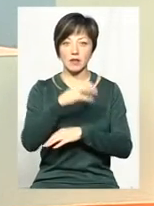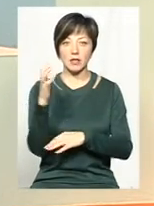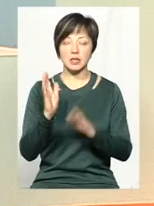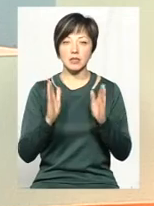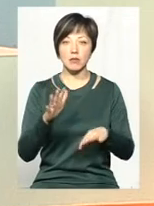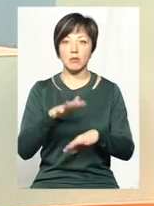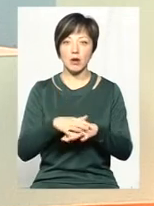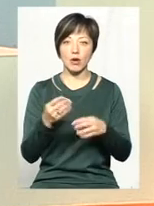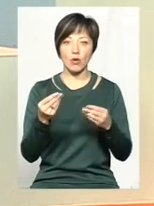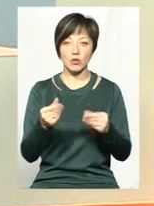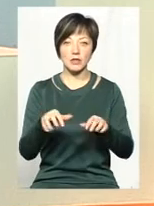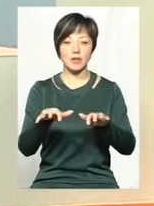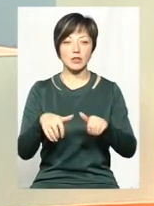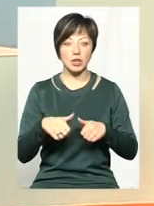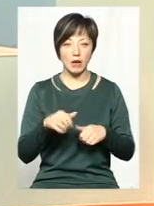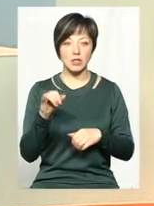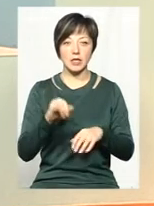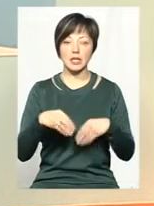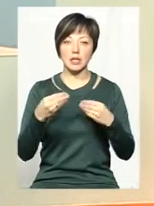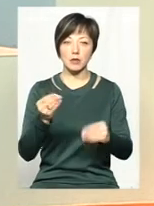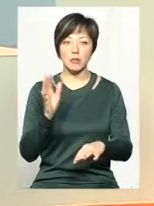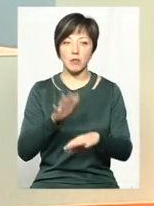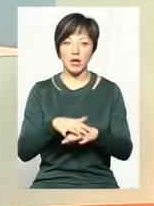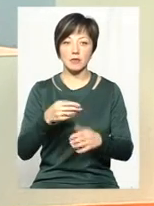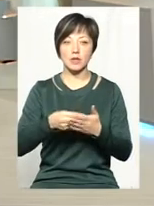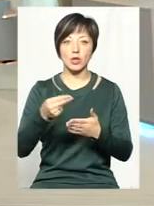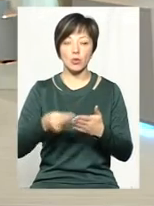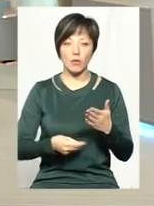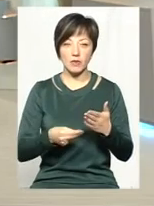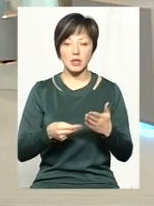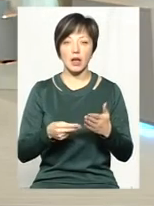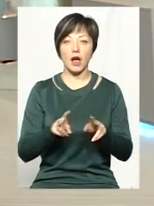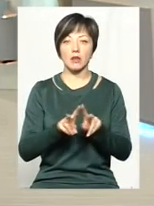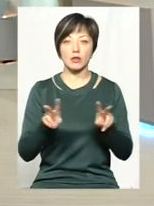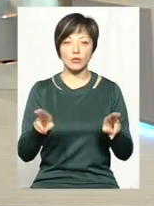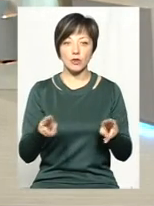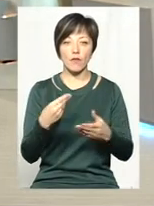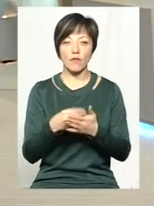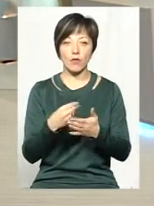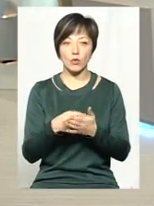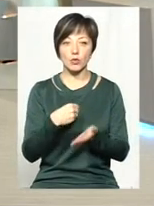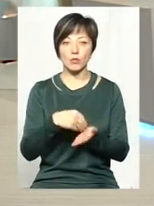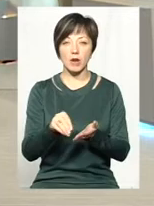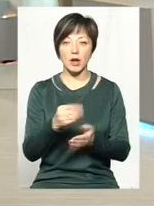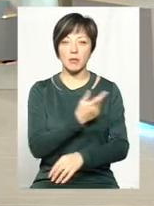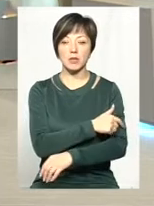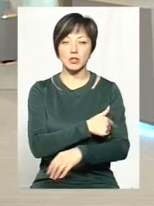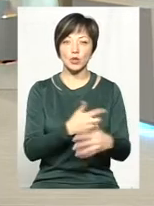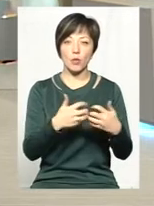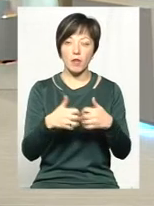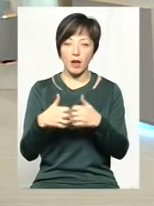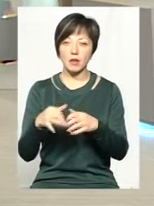банку, і тільки там кошти вилучаються, і дається банківська довідка. І аналогічно фонд купляє медичне обладнання